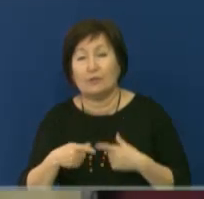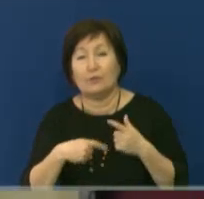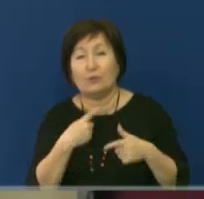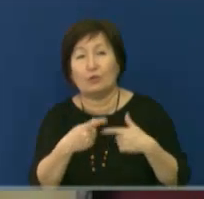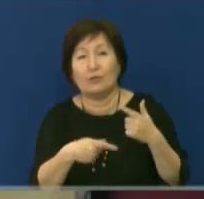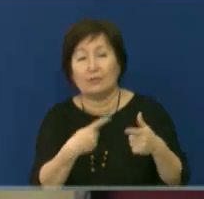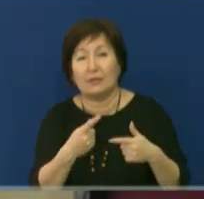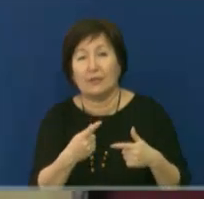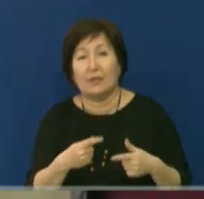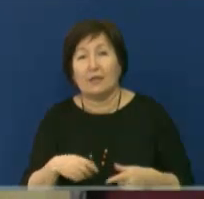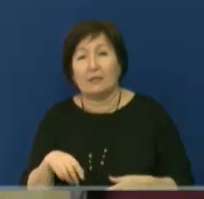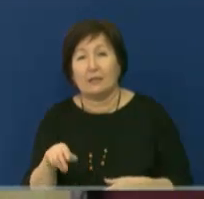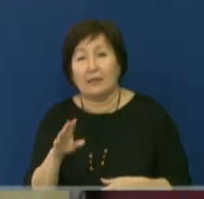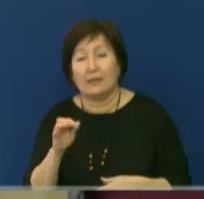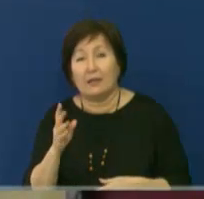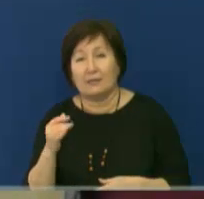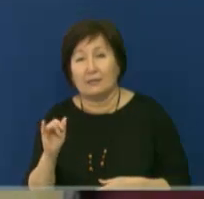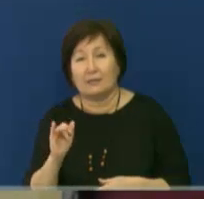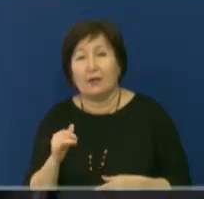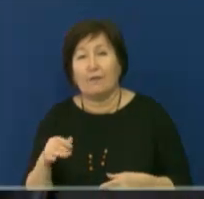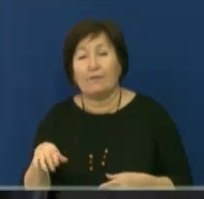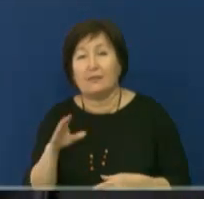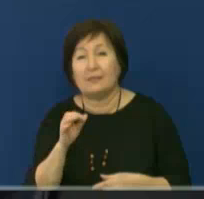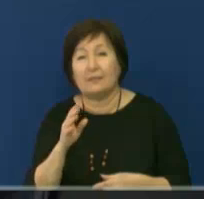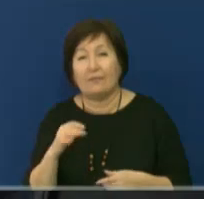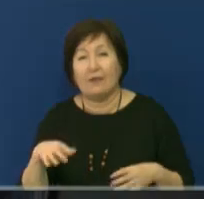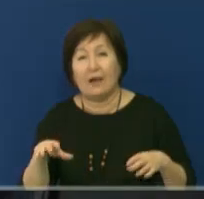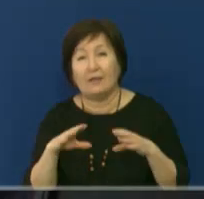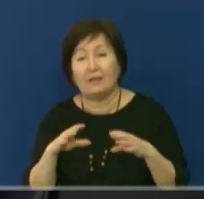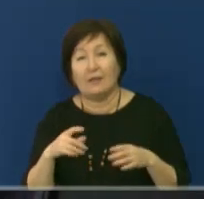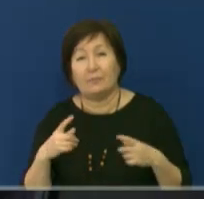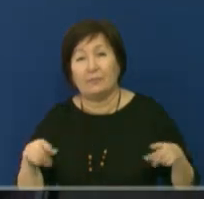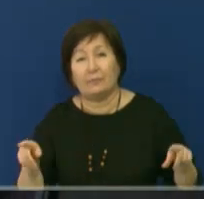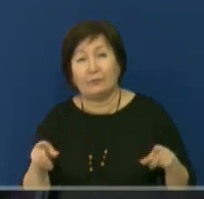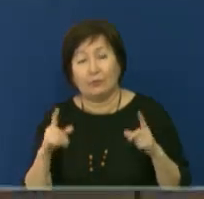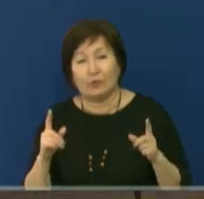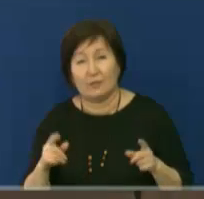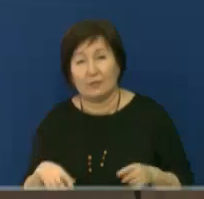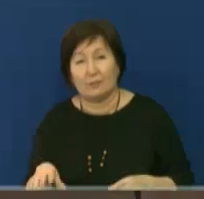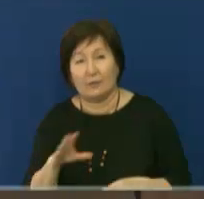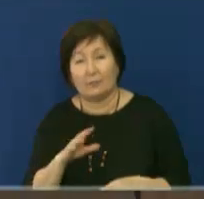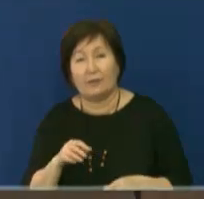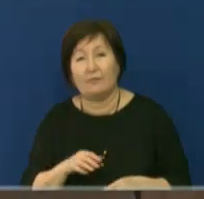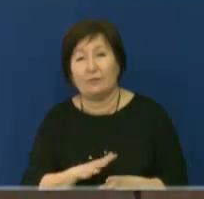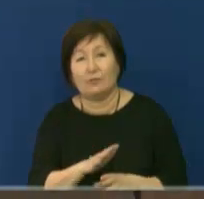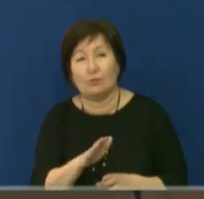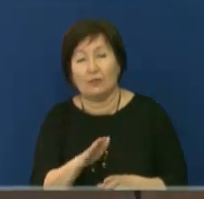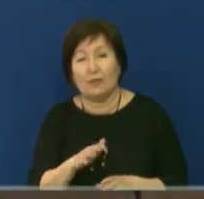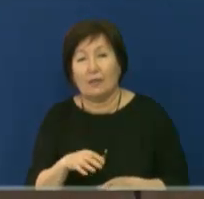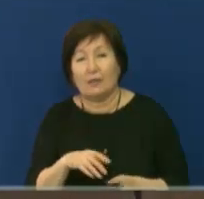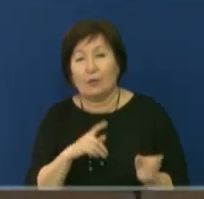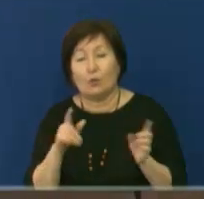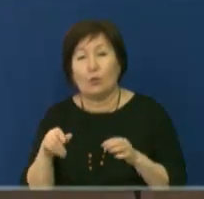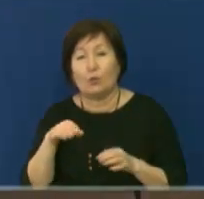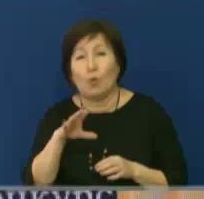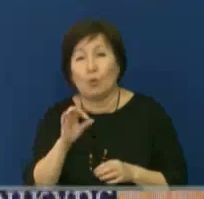фестиваль өтті. Шарада тек семейліктер ғана емес, ресейлік қатысушылар да өнер көрсетті. Сібір, Томск, Иркутск, Қазан